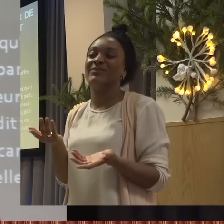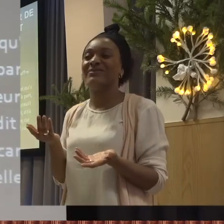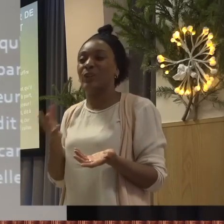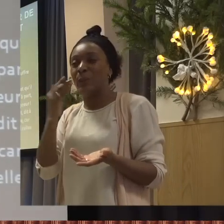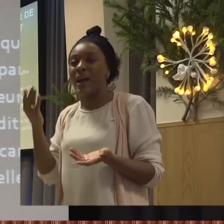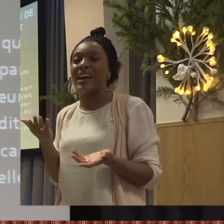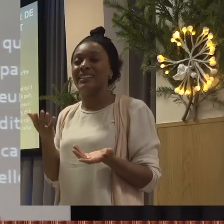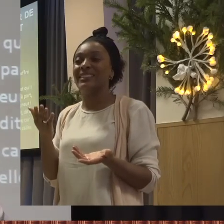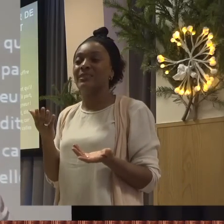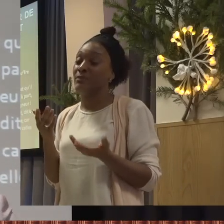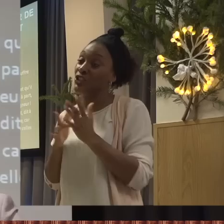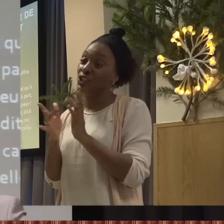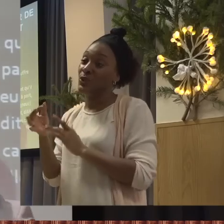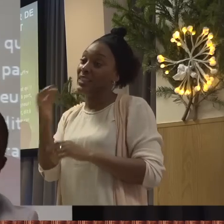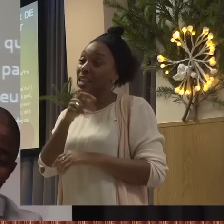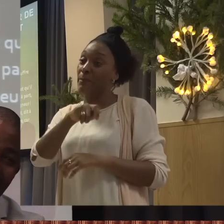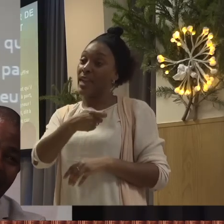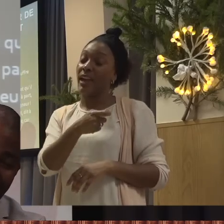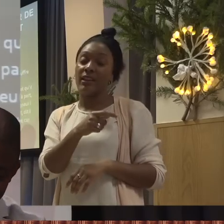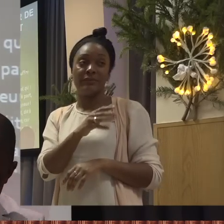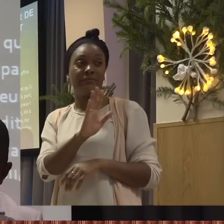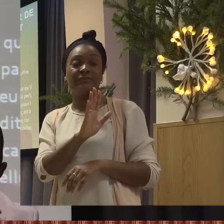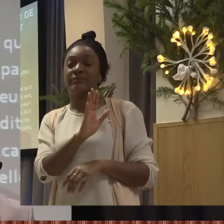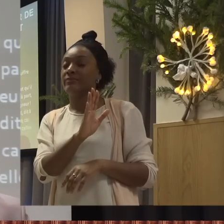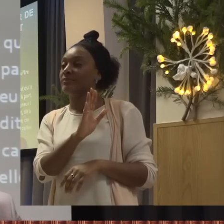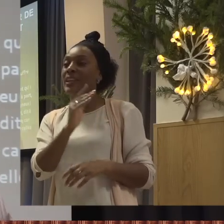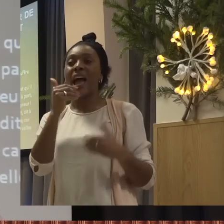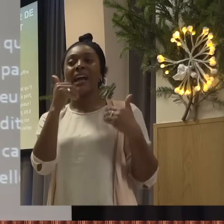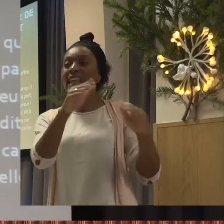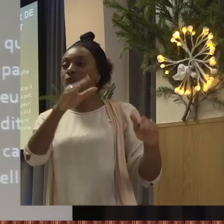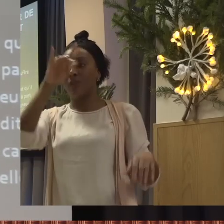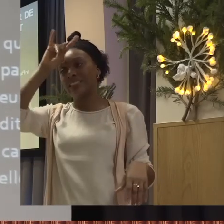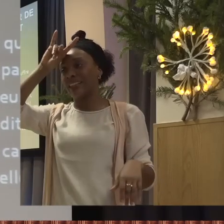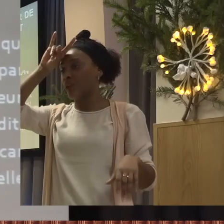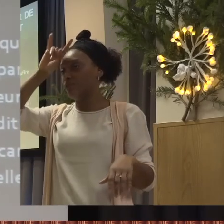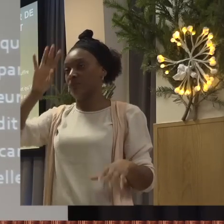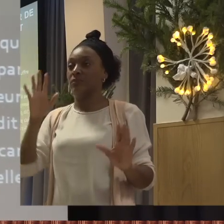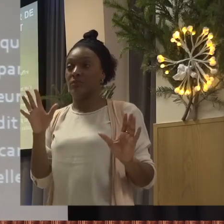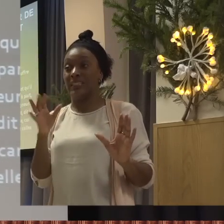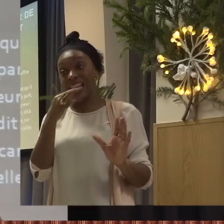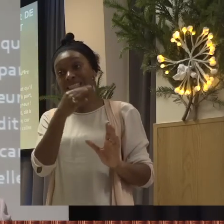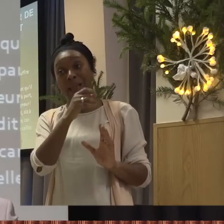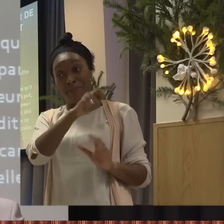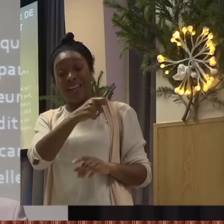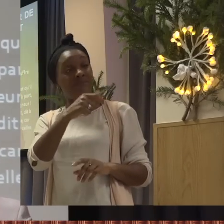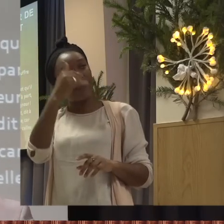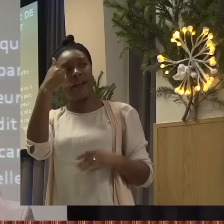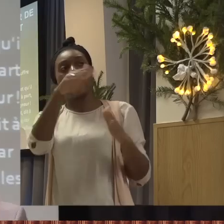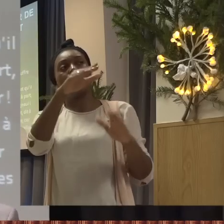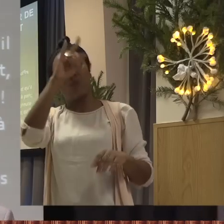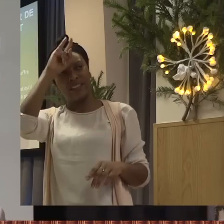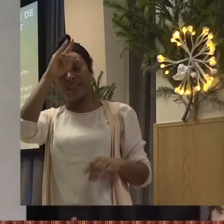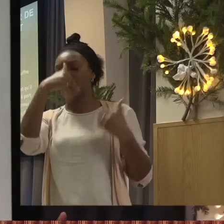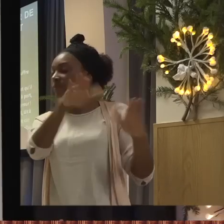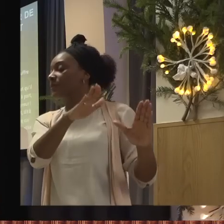Mais Jésus se retourna et dit à Pierre, arrière de moi, Satan.